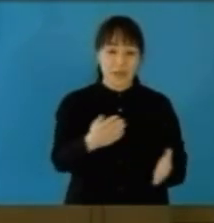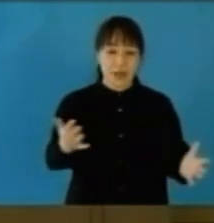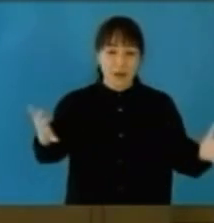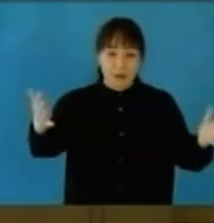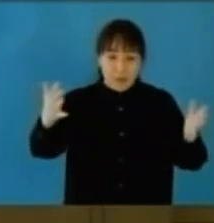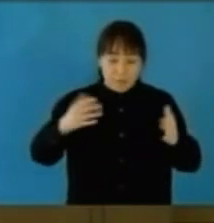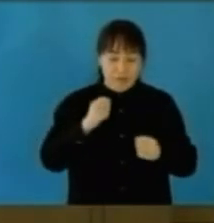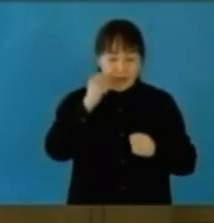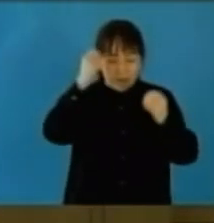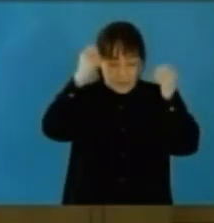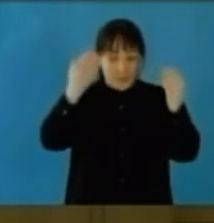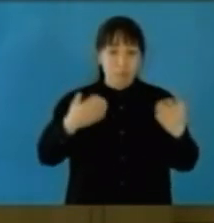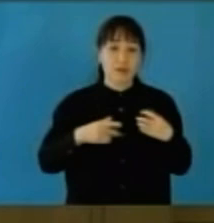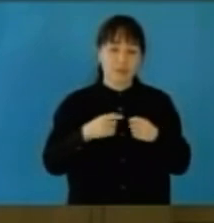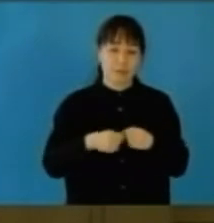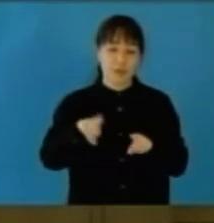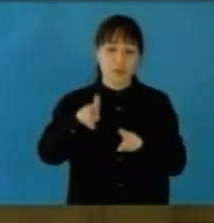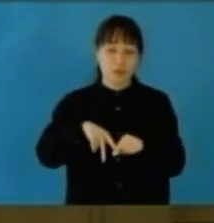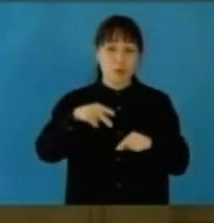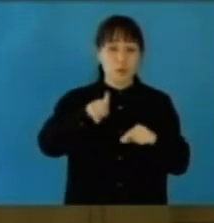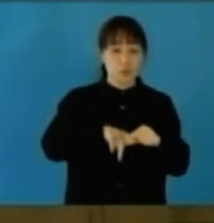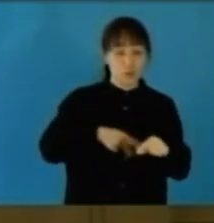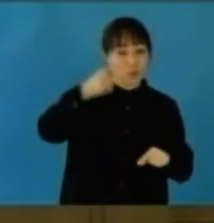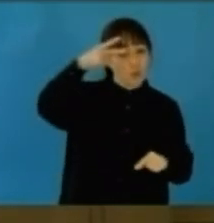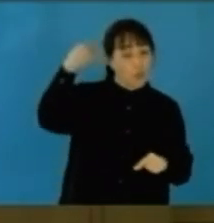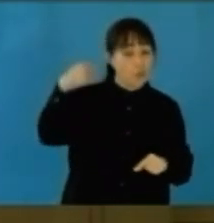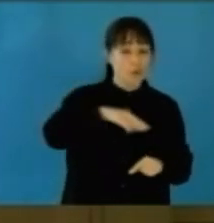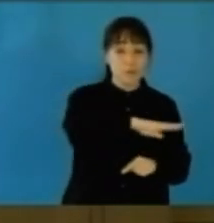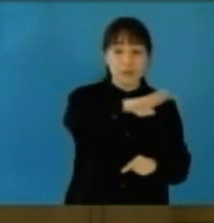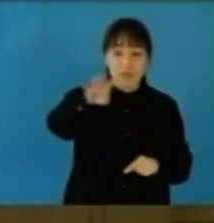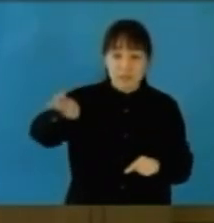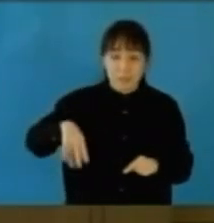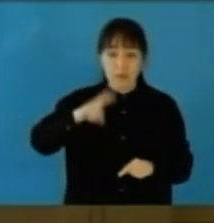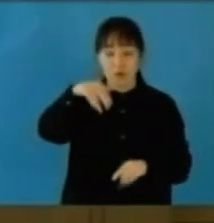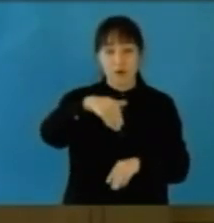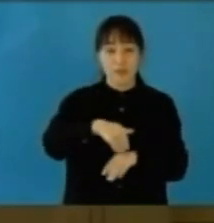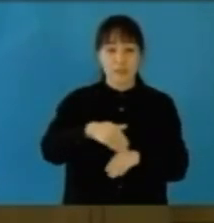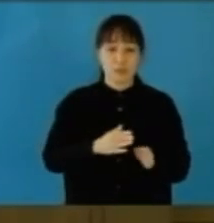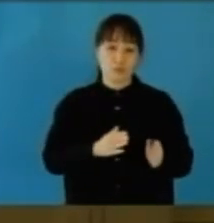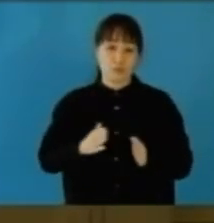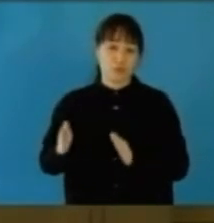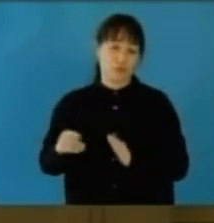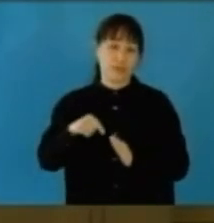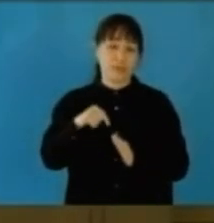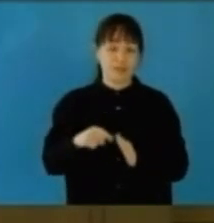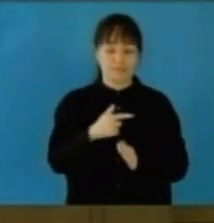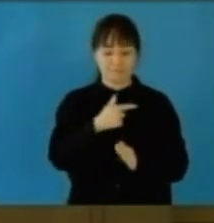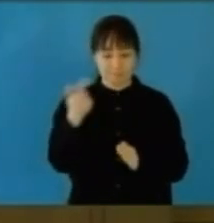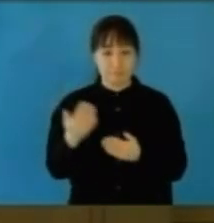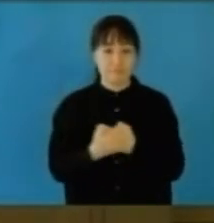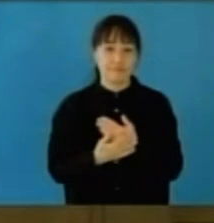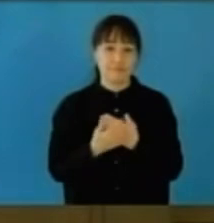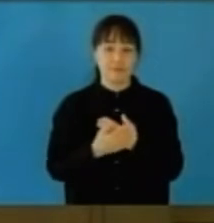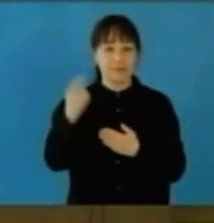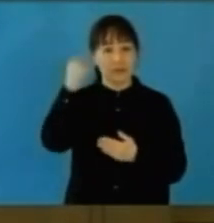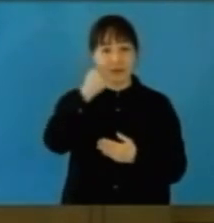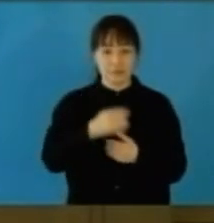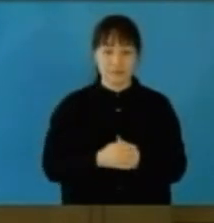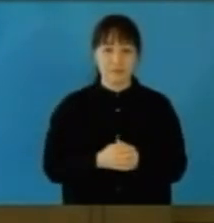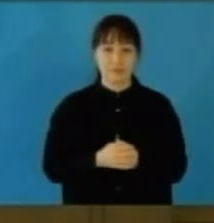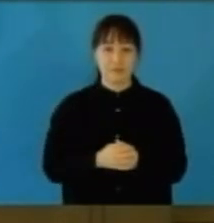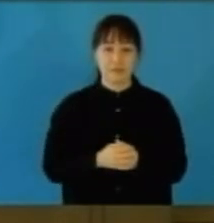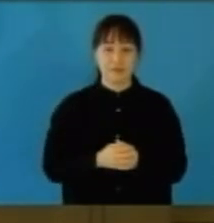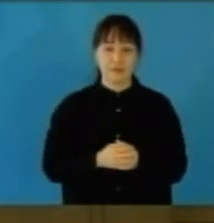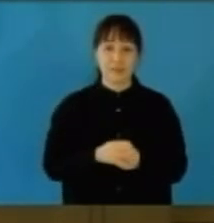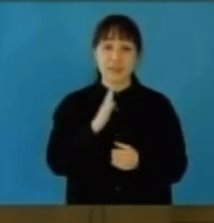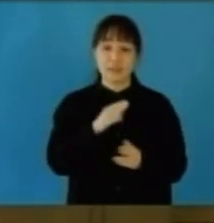にするためには、小中高校生はじめ、出演される方々のリハーサルとにおける準備等が極めて大切だと考えますが、どのような取り組みを